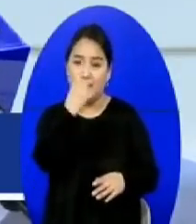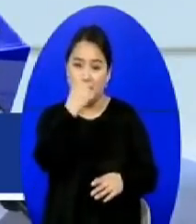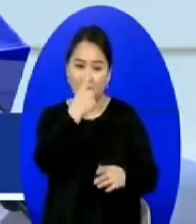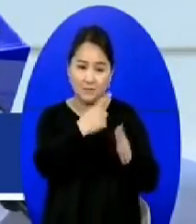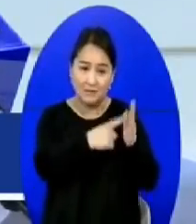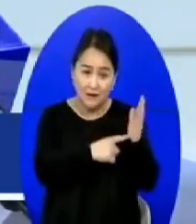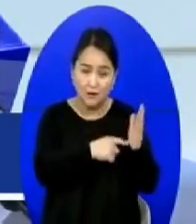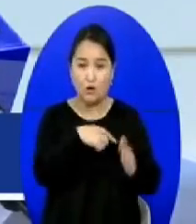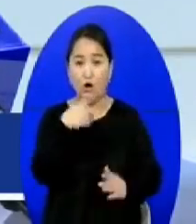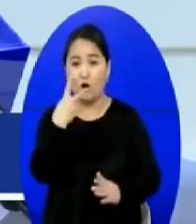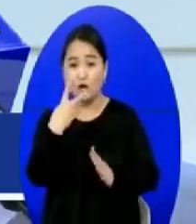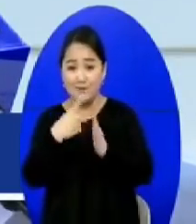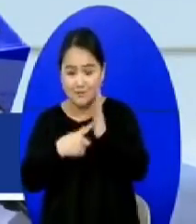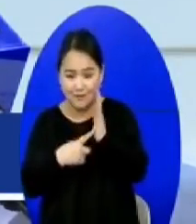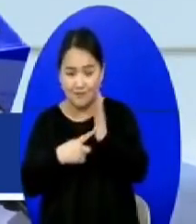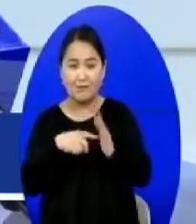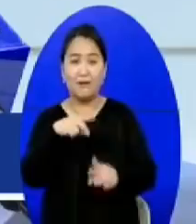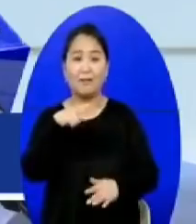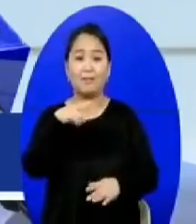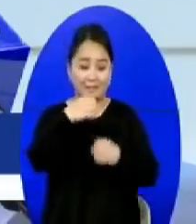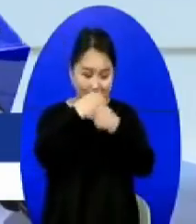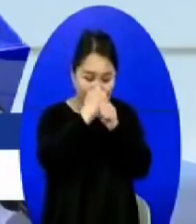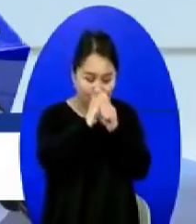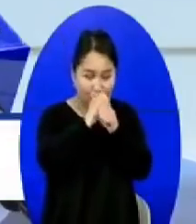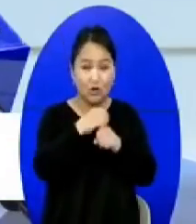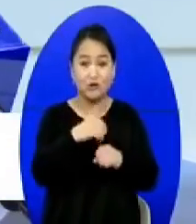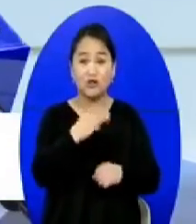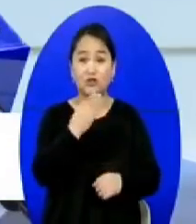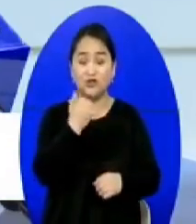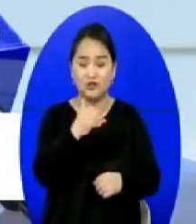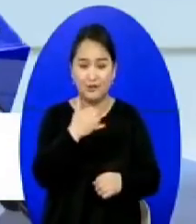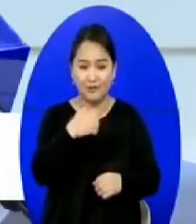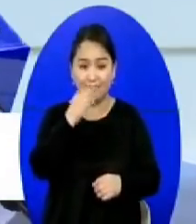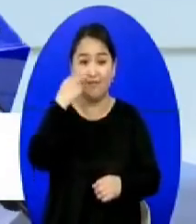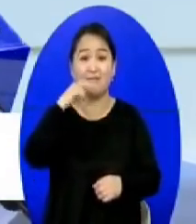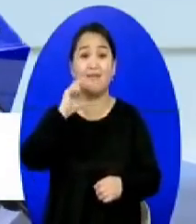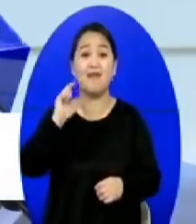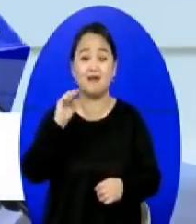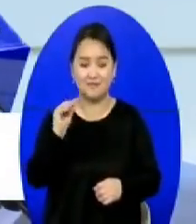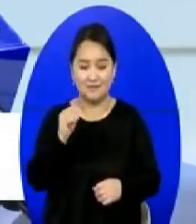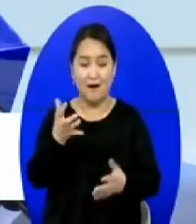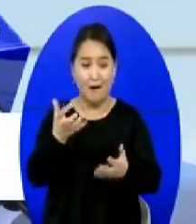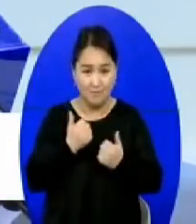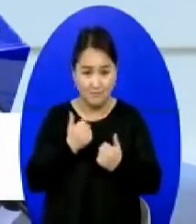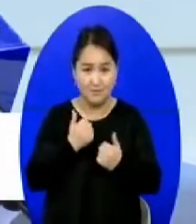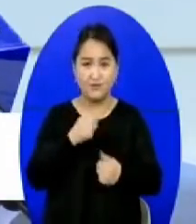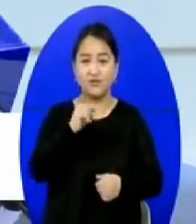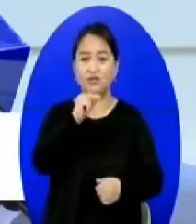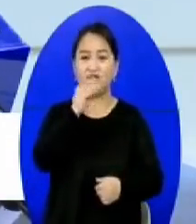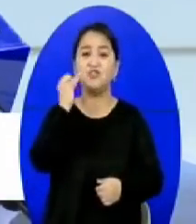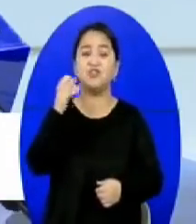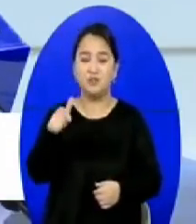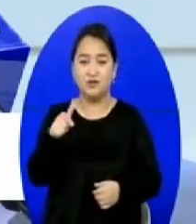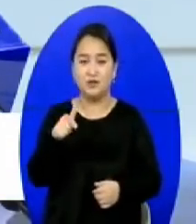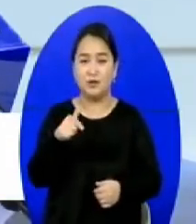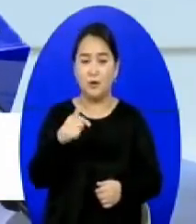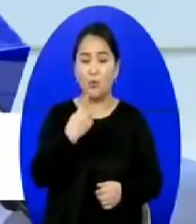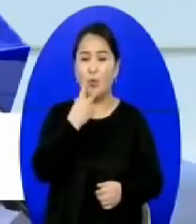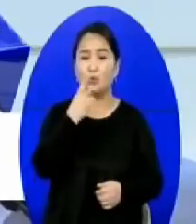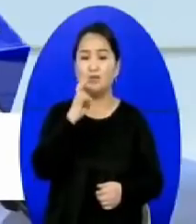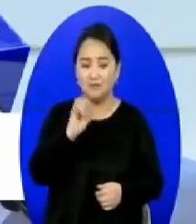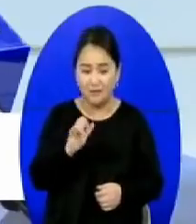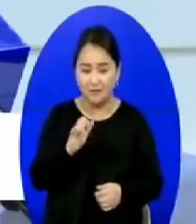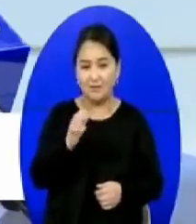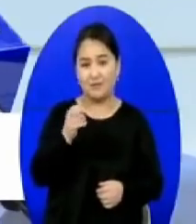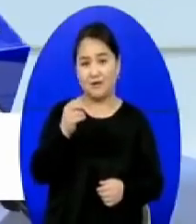сард лабораторийн шинжилгээний дээж авч шинжилсэн. За, ингээд чиглэг, үнслэг, дэгдэмхий хий,